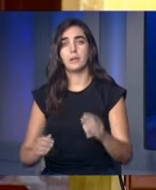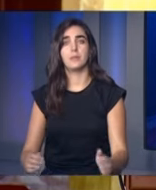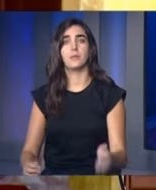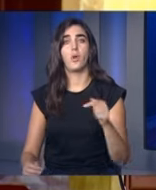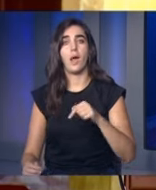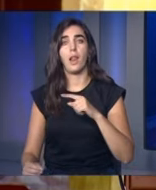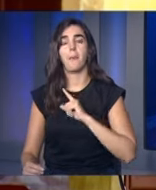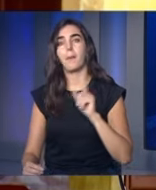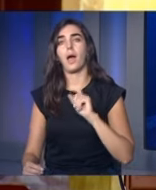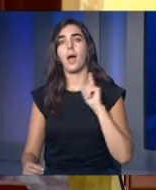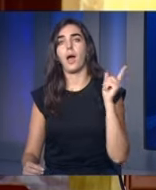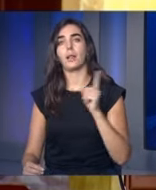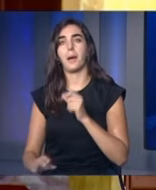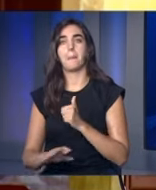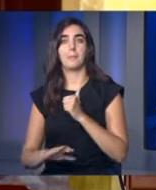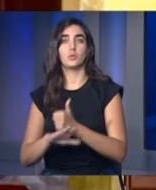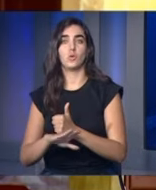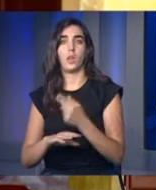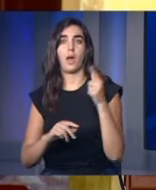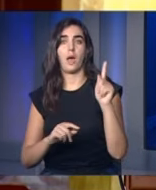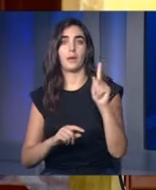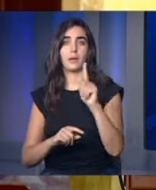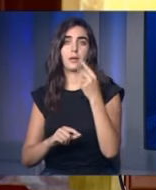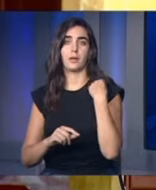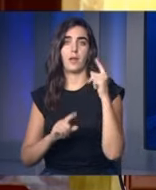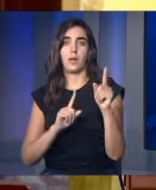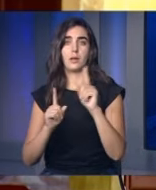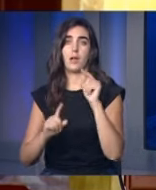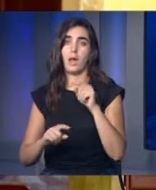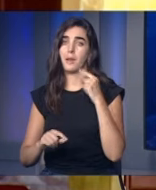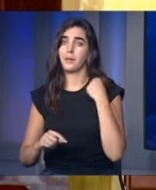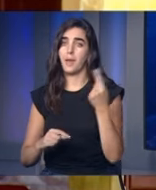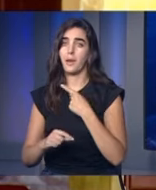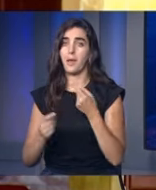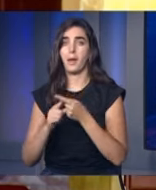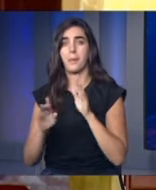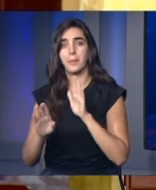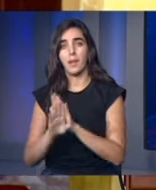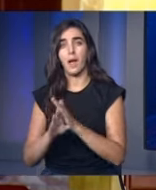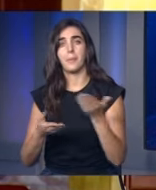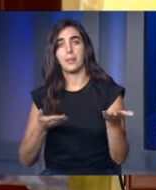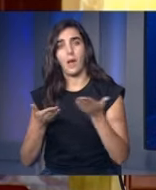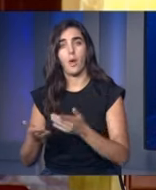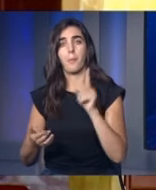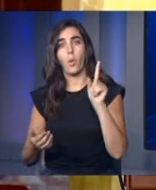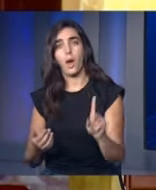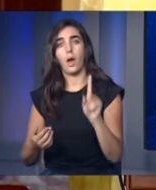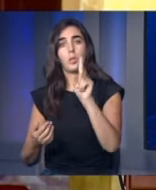عن خطيئته، ما جعل الخطيئة غير موجودة